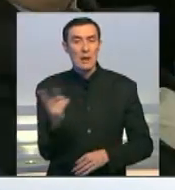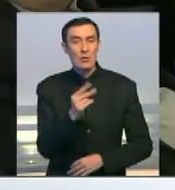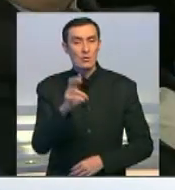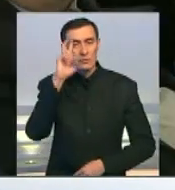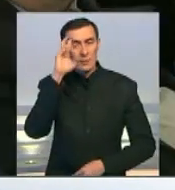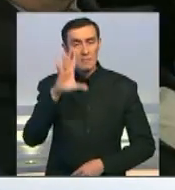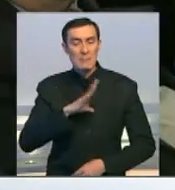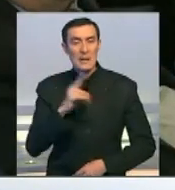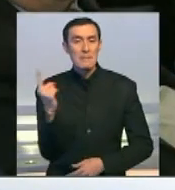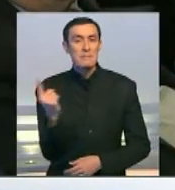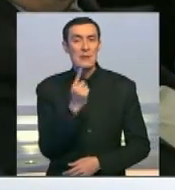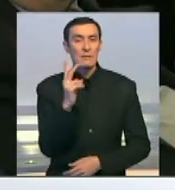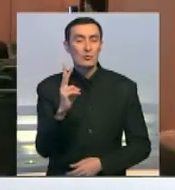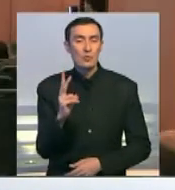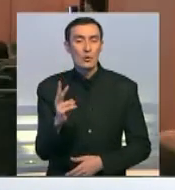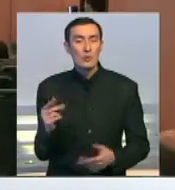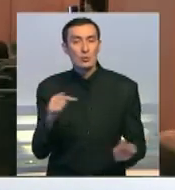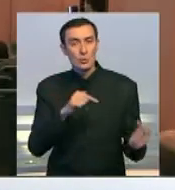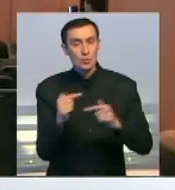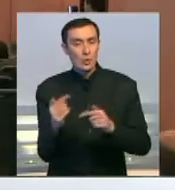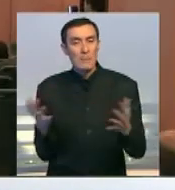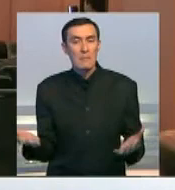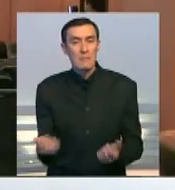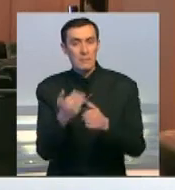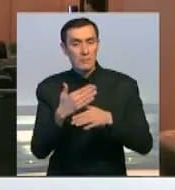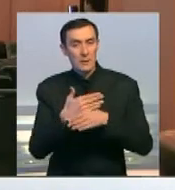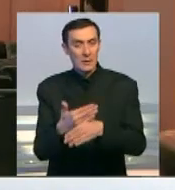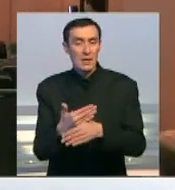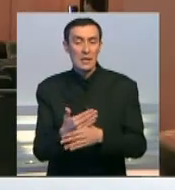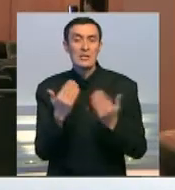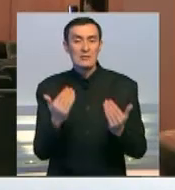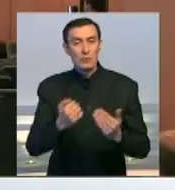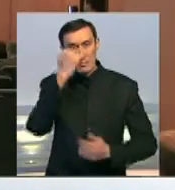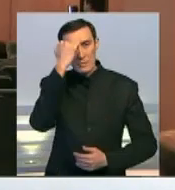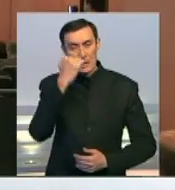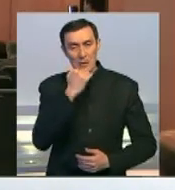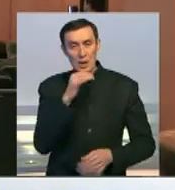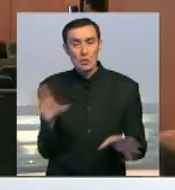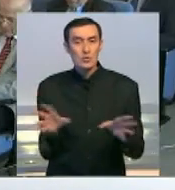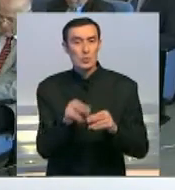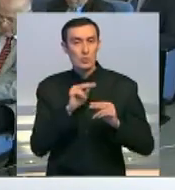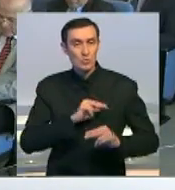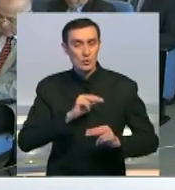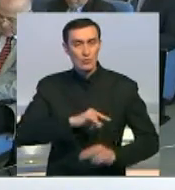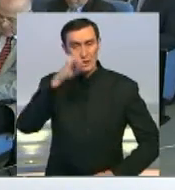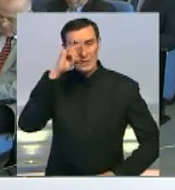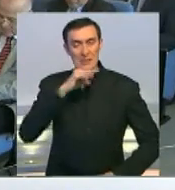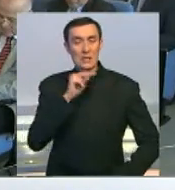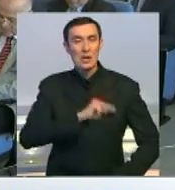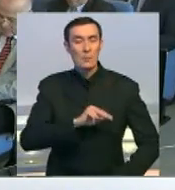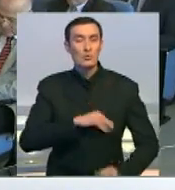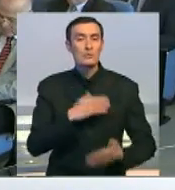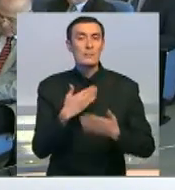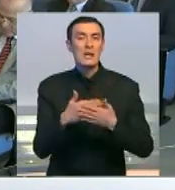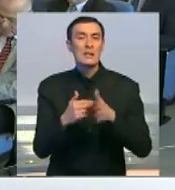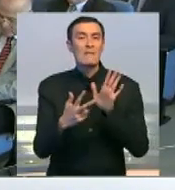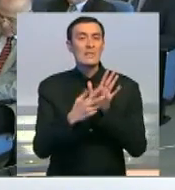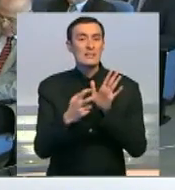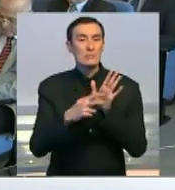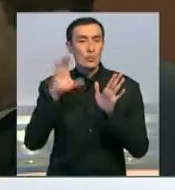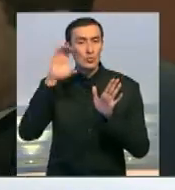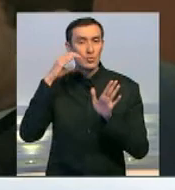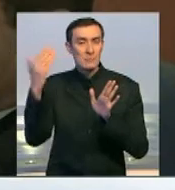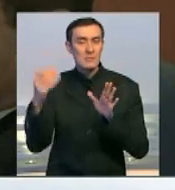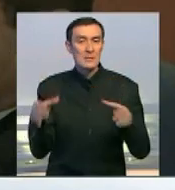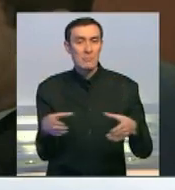были одним из первых, кто всячески поддерживал друг друга. Сегодня, благодаря тесному сотрудничеству, в Казахстане работает порядка 800